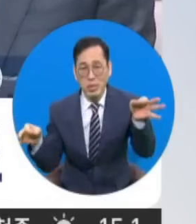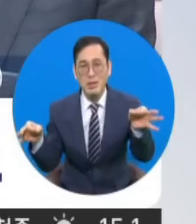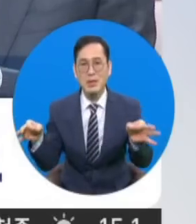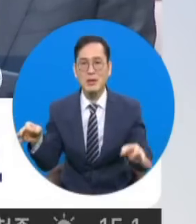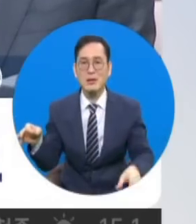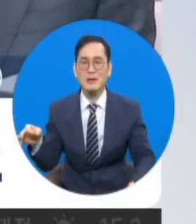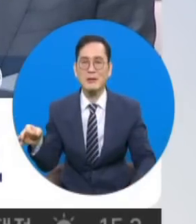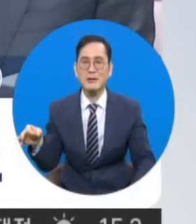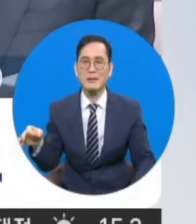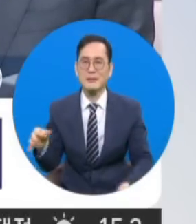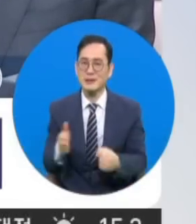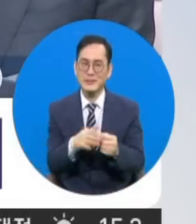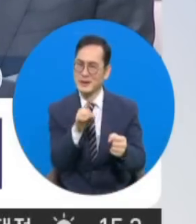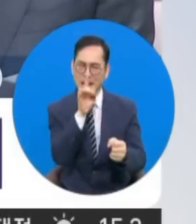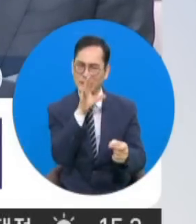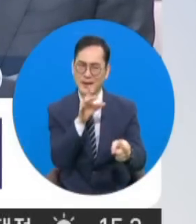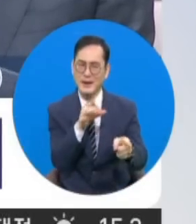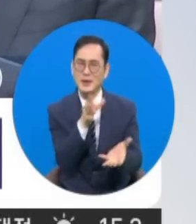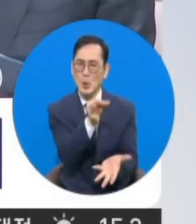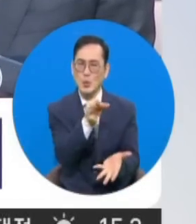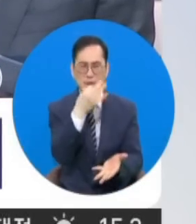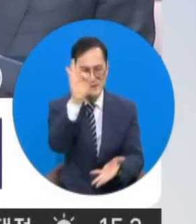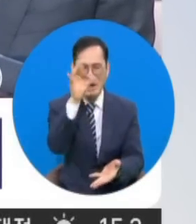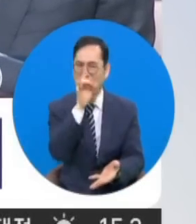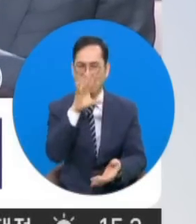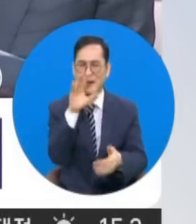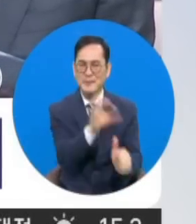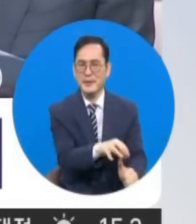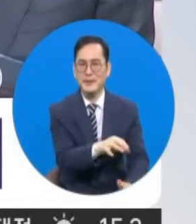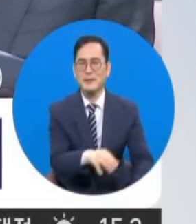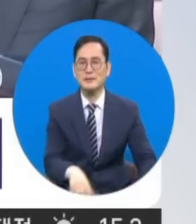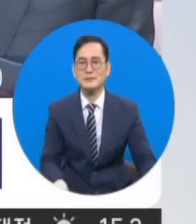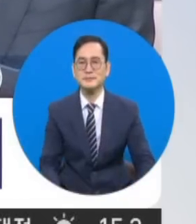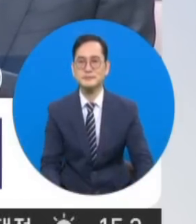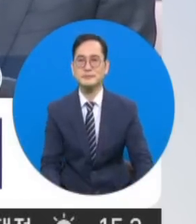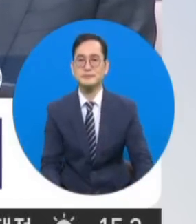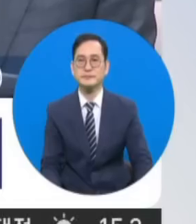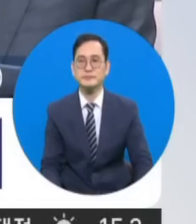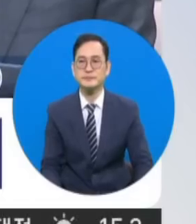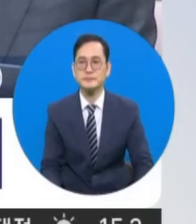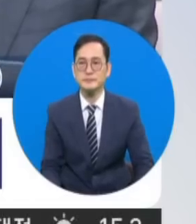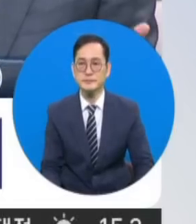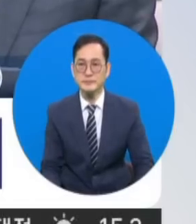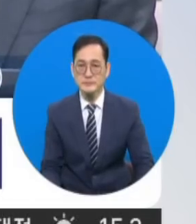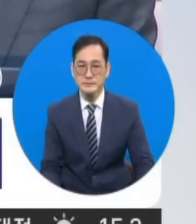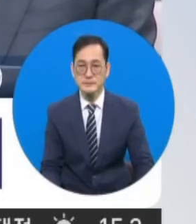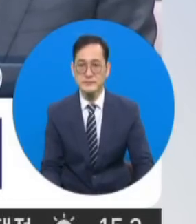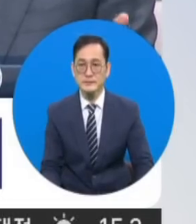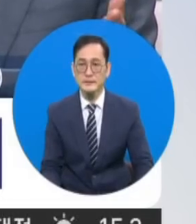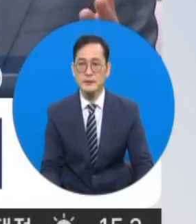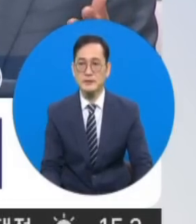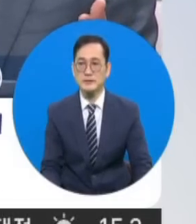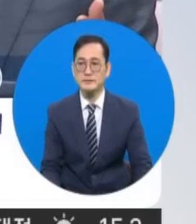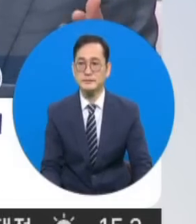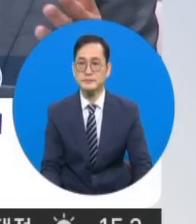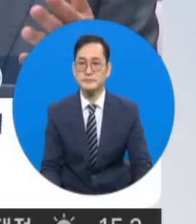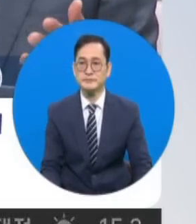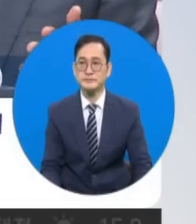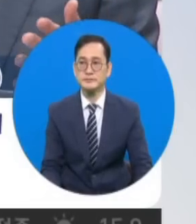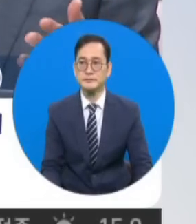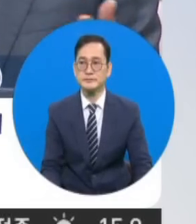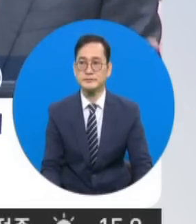아직도 이것이 화폐로 인정하기에는 아마 좀 시간이 많이 걸릴 것 같은데 이번 참에 그것 때문에 이게